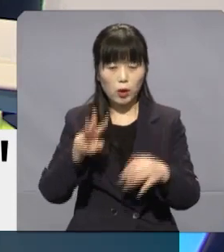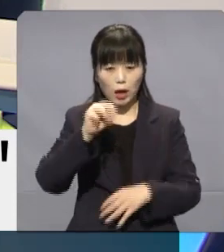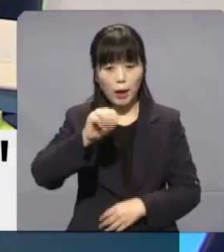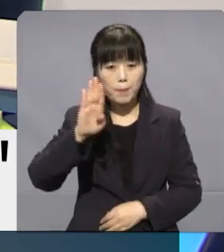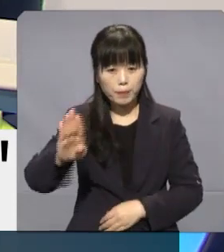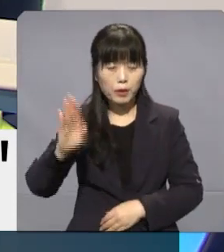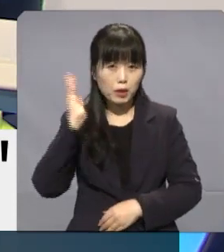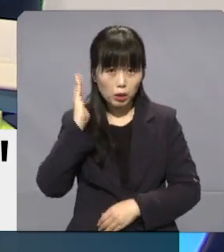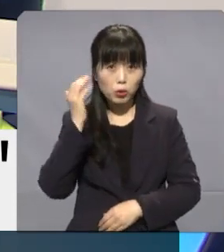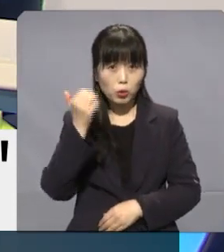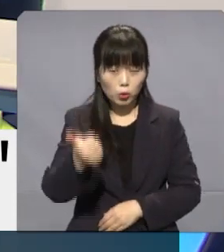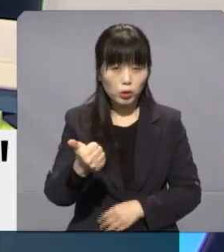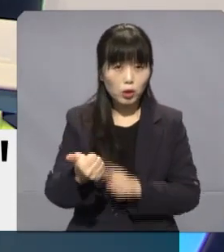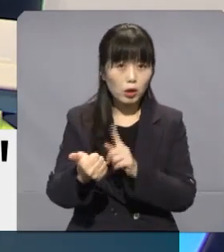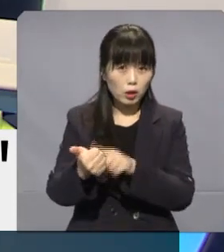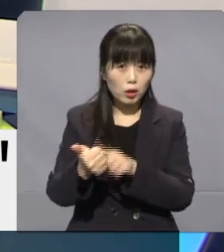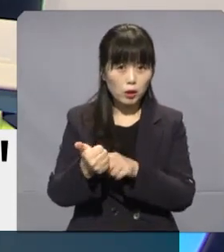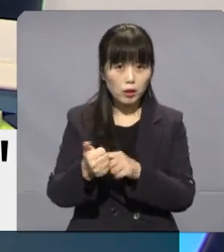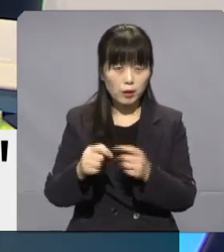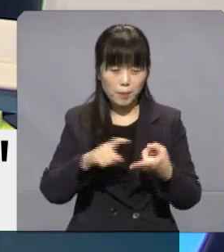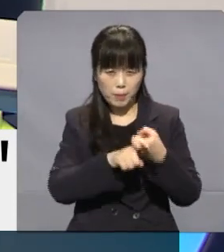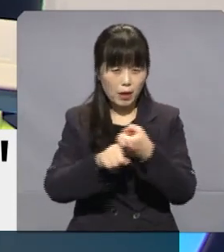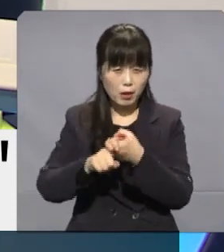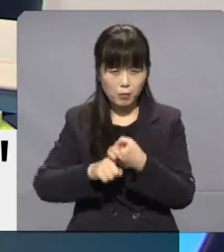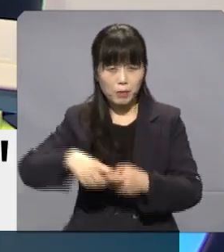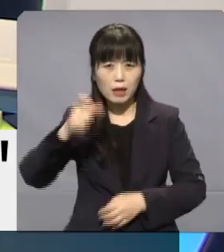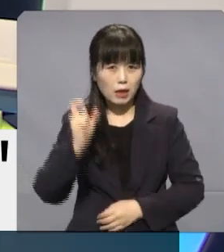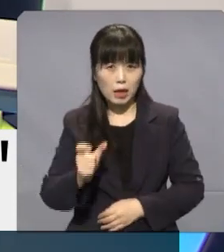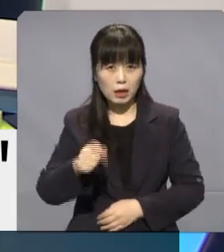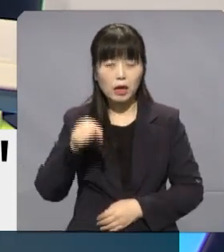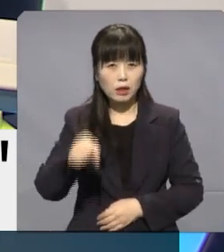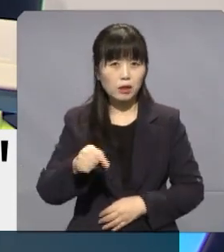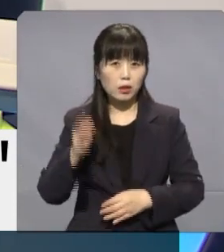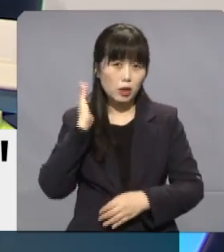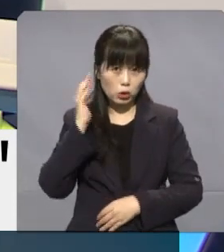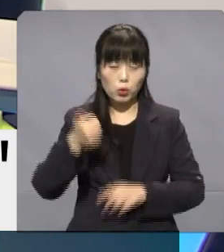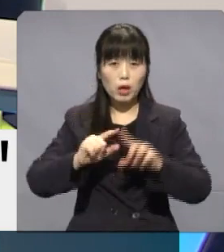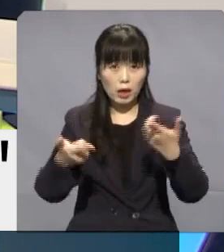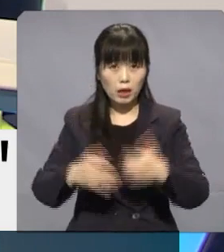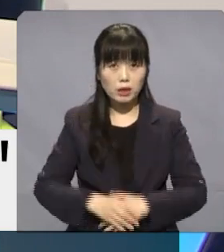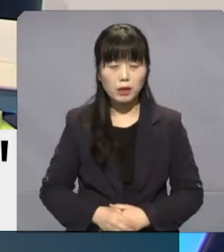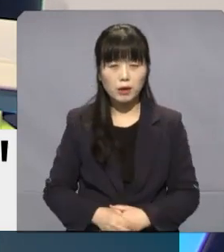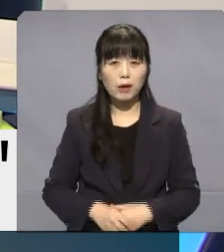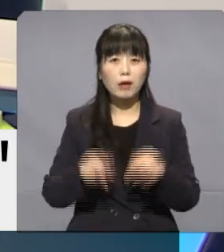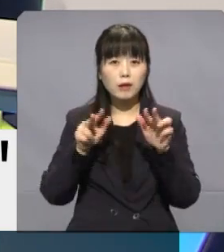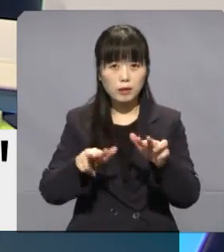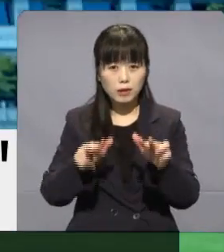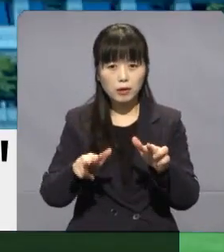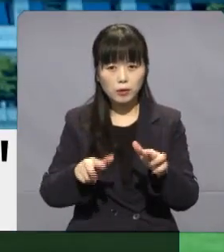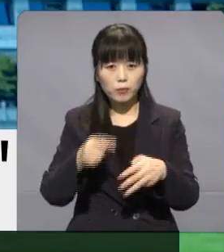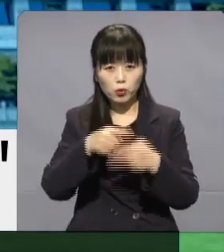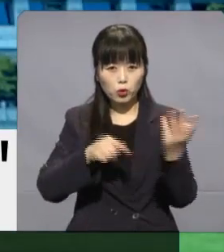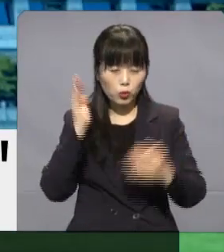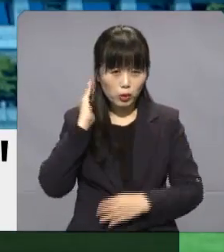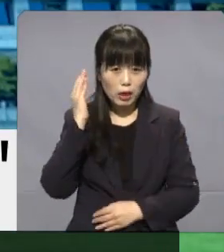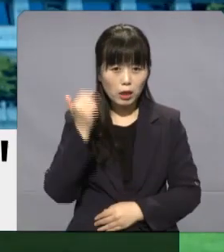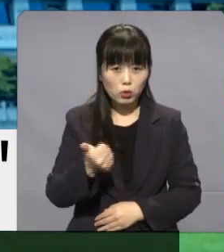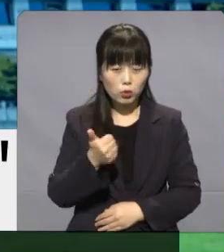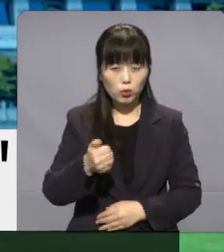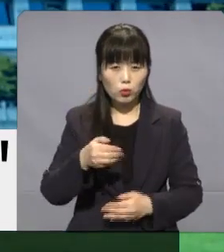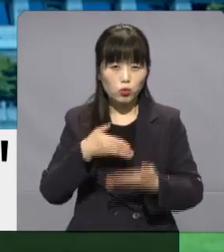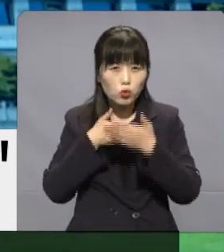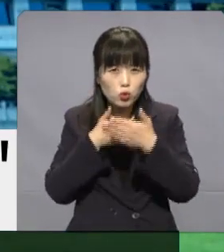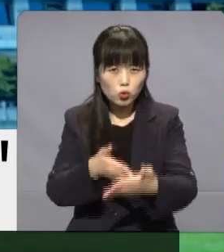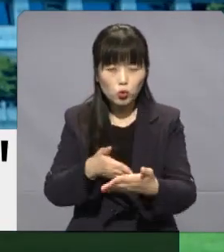MB가 이명박 전 대통령이 뭐 팬덤이 강하거나 그런 대통령은 아니었잖아요. 근데 이제 지금 윤석열 대통령이 추구하고